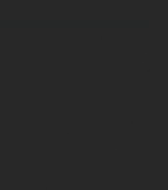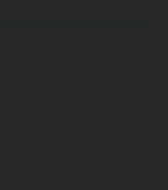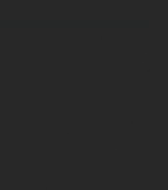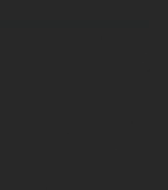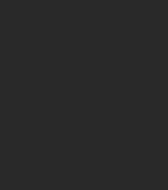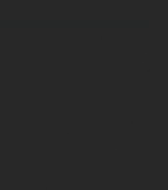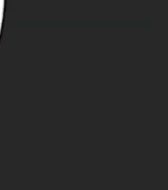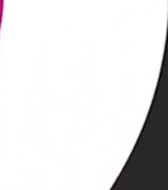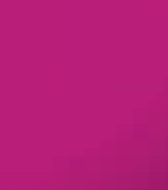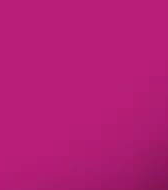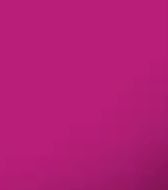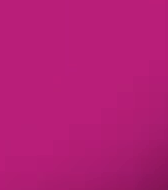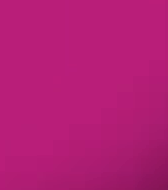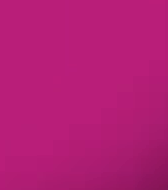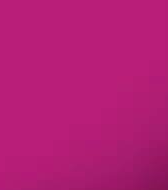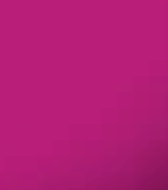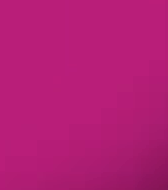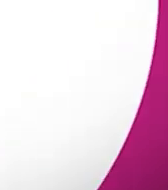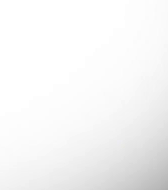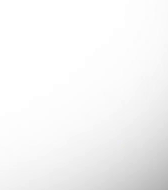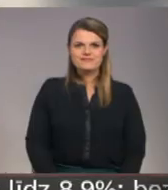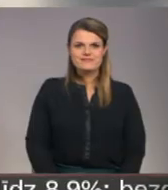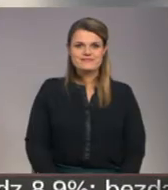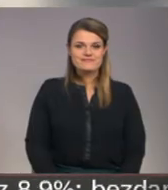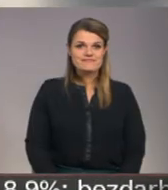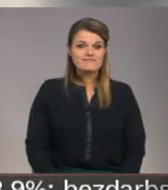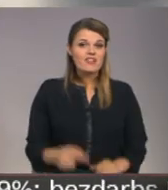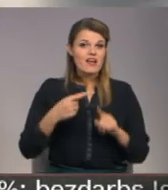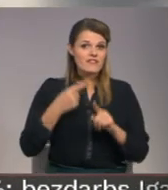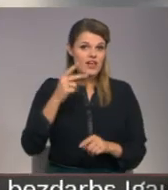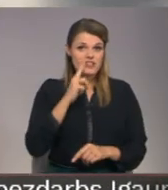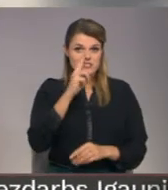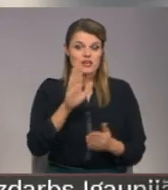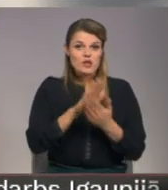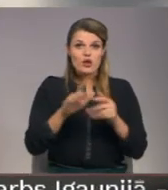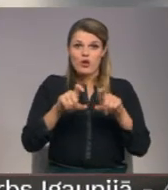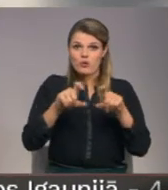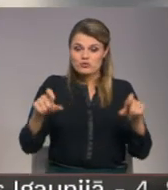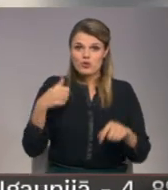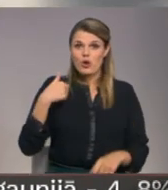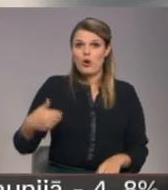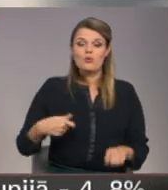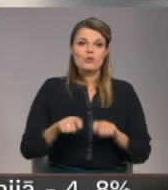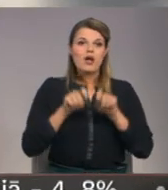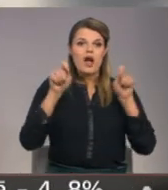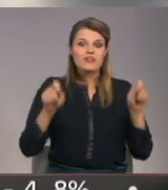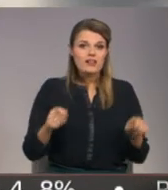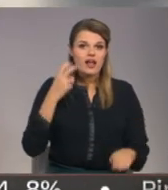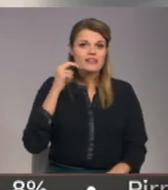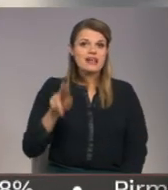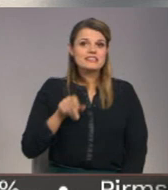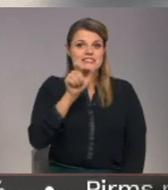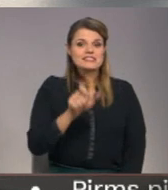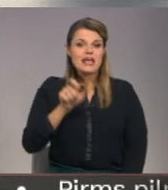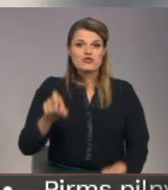Re, viss ēters ir te! Reiz nedēļā uz skolu. Kuldīgā atklāta senioru skola. Mācību